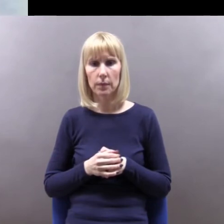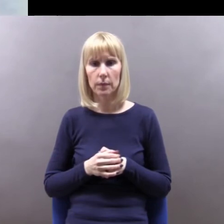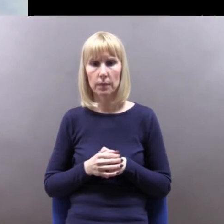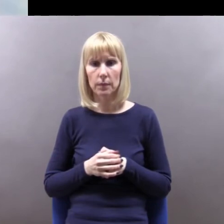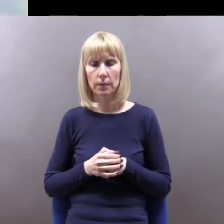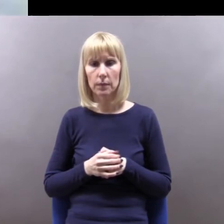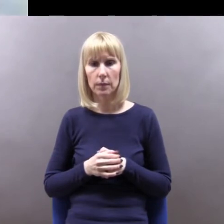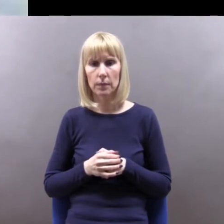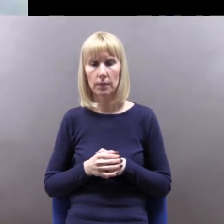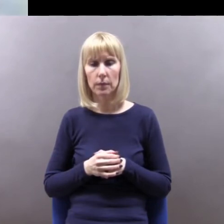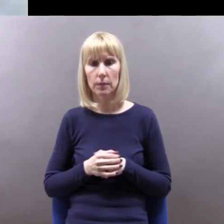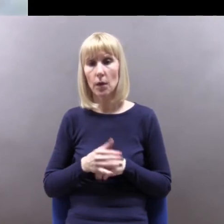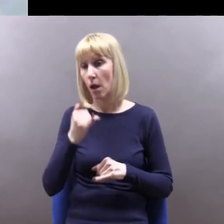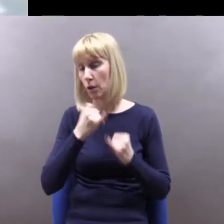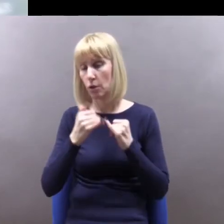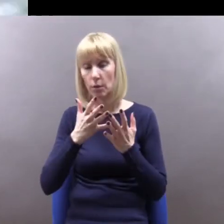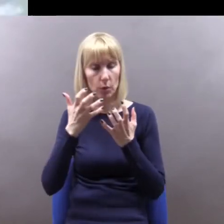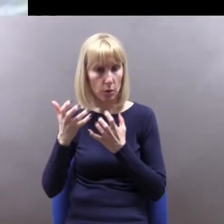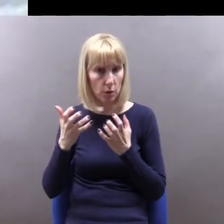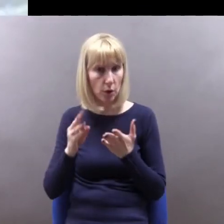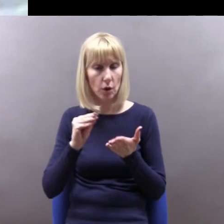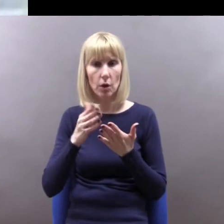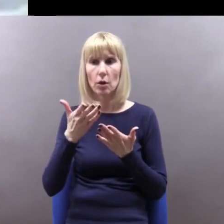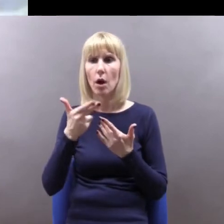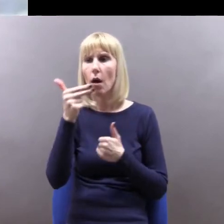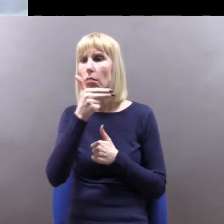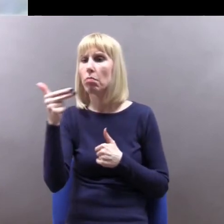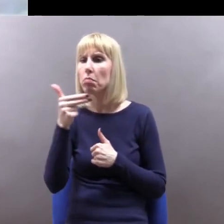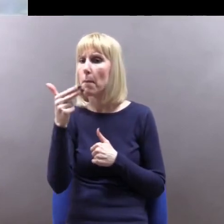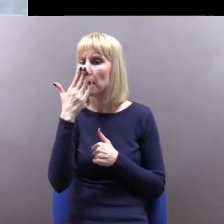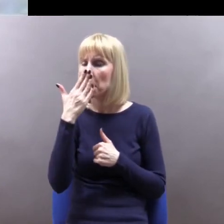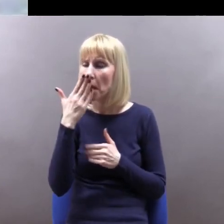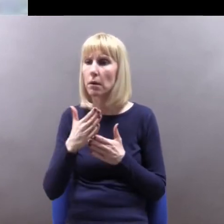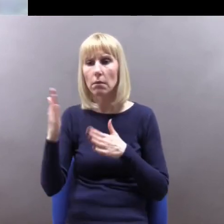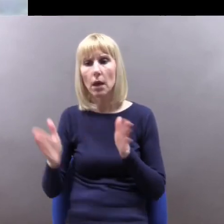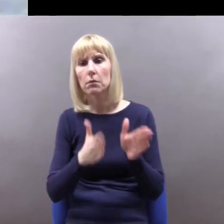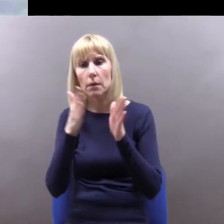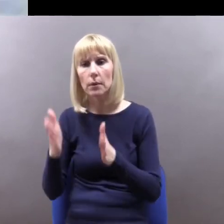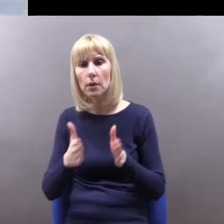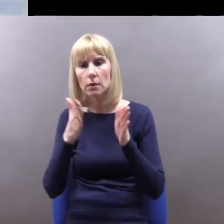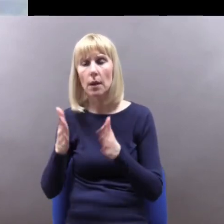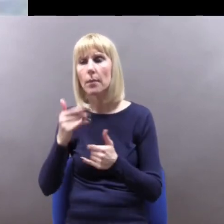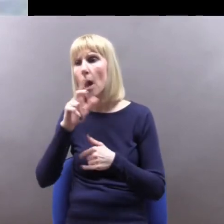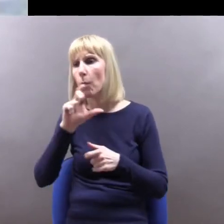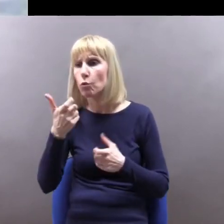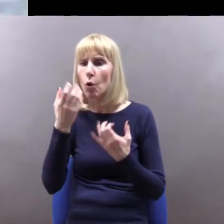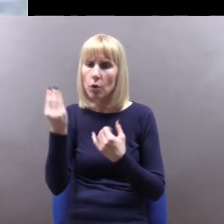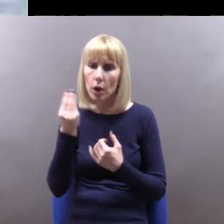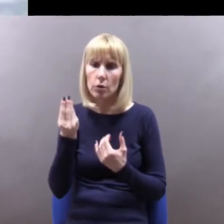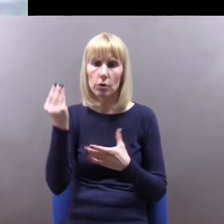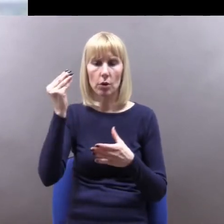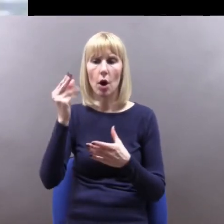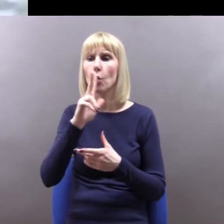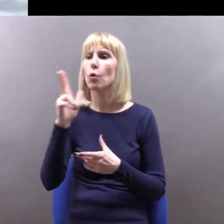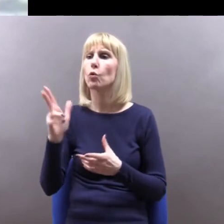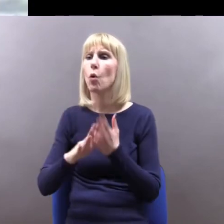spotkaniu, to też można wrzucić do ankiety. Tam będzie chyba ostatnie pytanie o uwagi, więc to